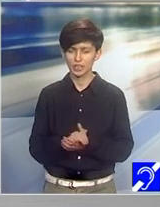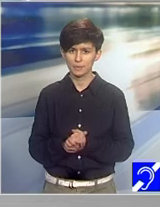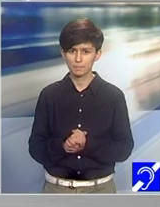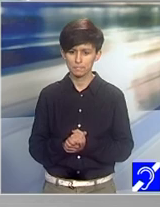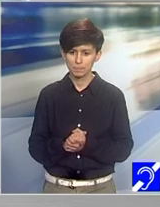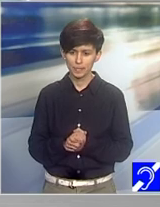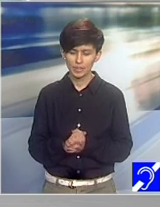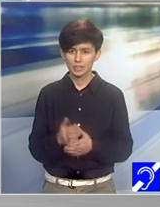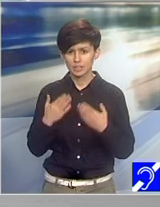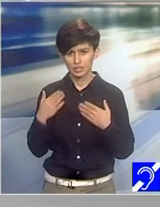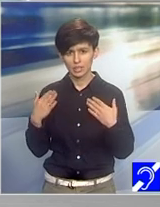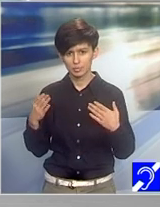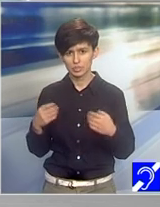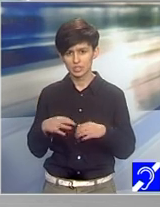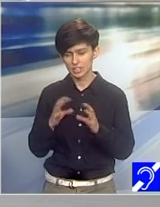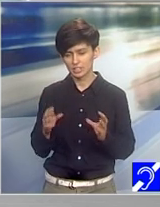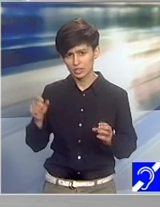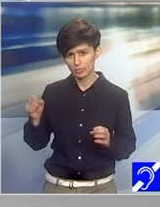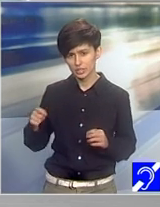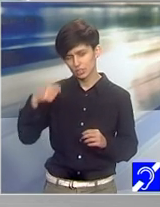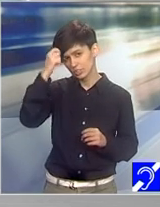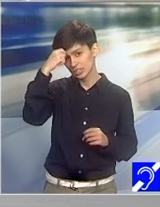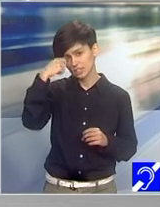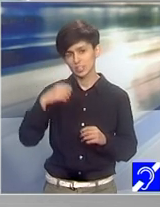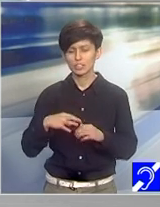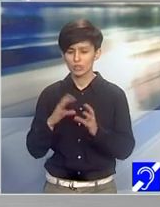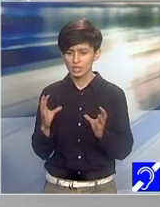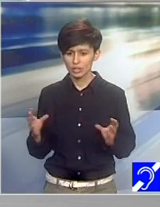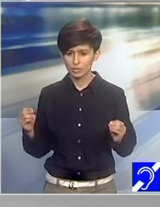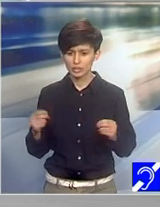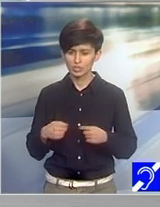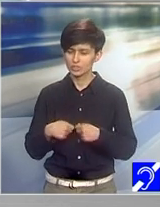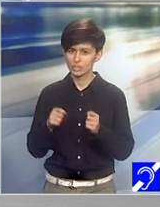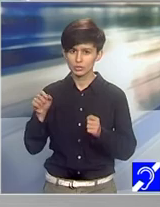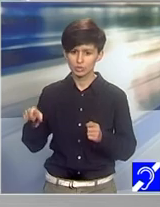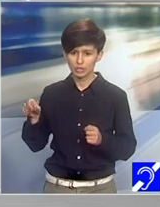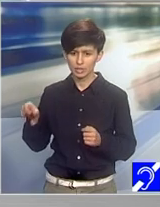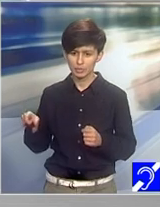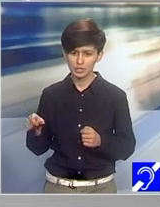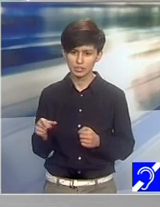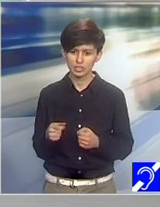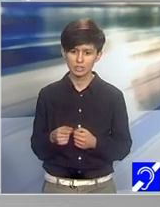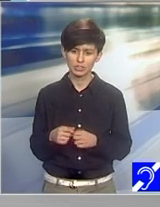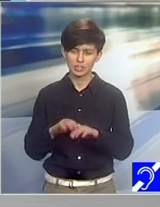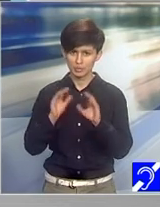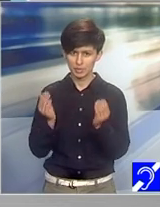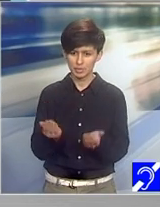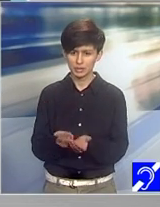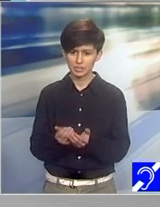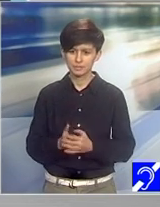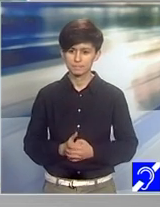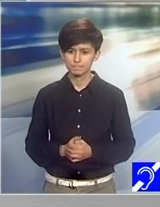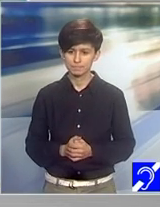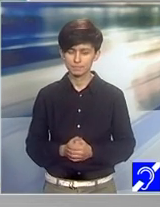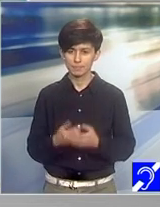ani românilor, la mulți ani cetățenilor României și tuturor oamenilor de pe pământ.